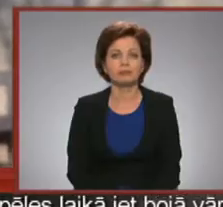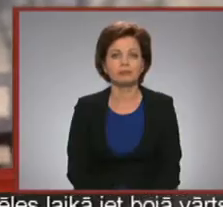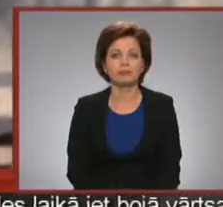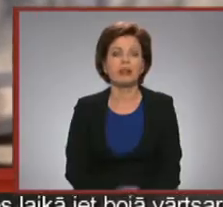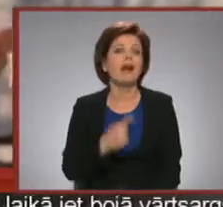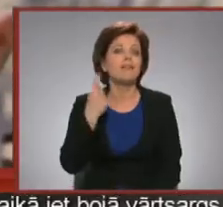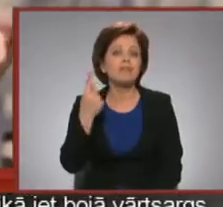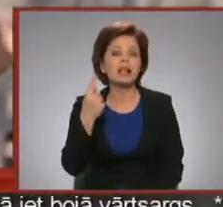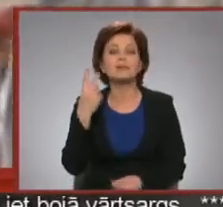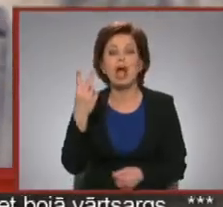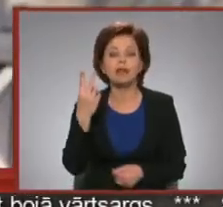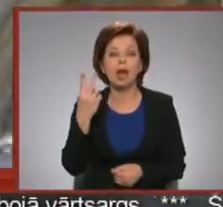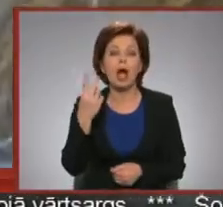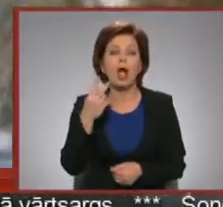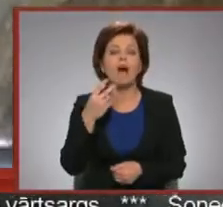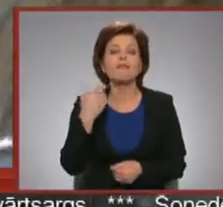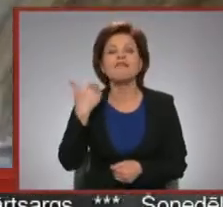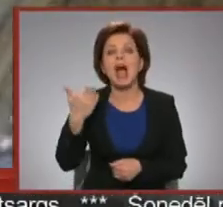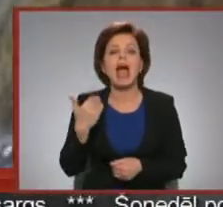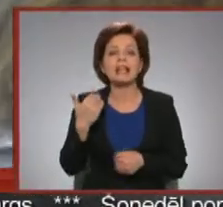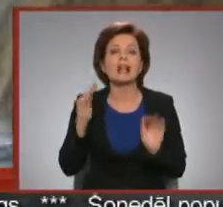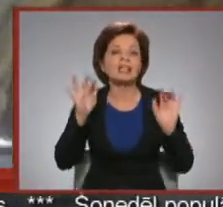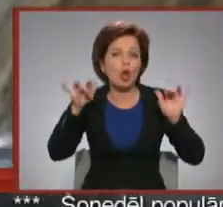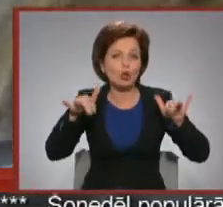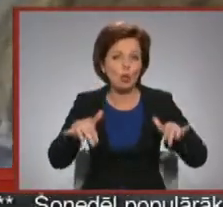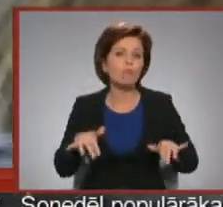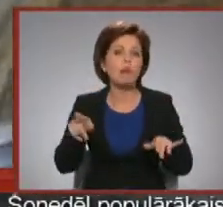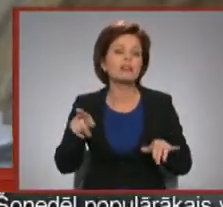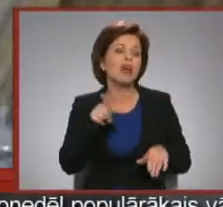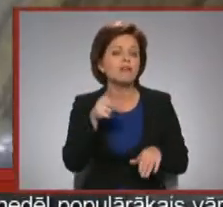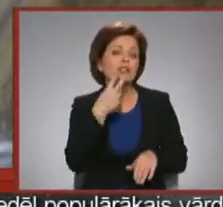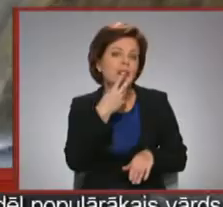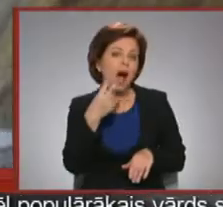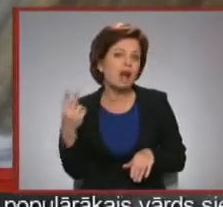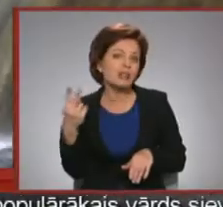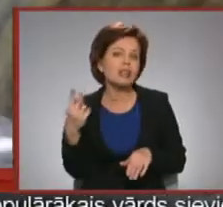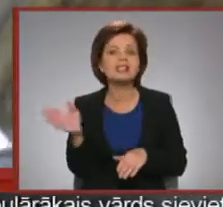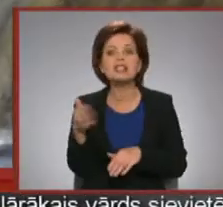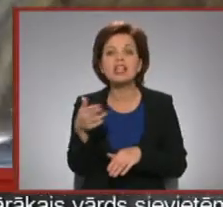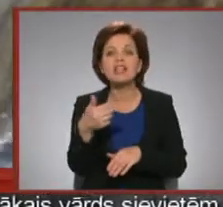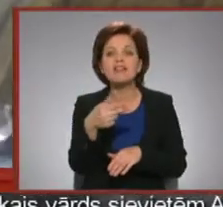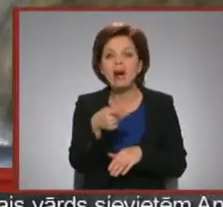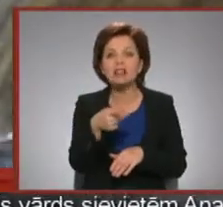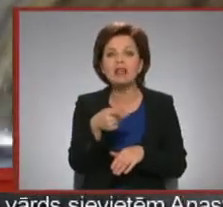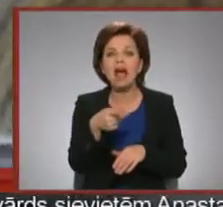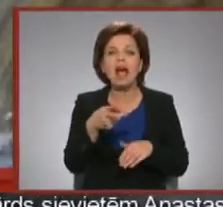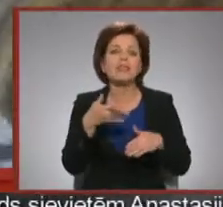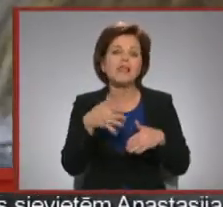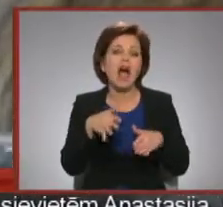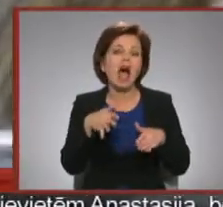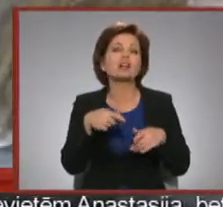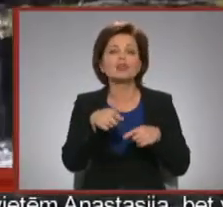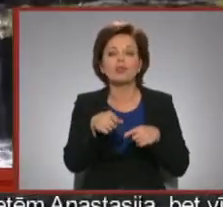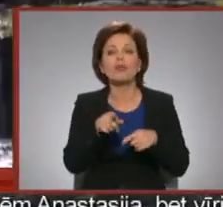Viens pēc otra pie rumbas sarodas cilvēki un visiem viens mērķis – baudīt skatu, kā vimba savā nārsta ceļā cenšas pārvarēt